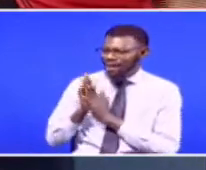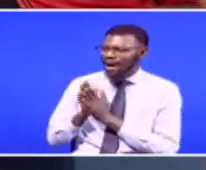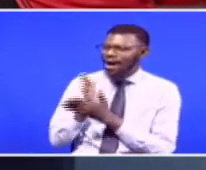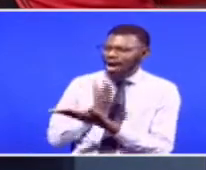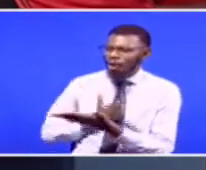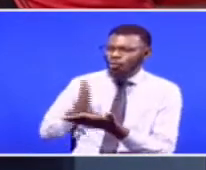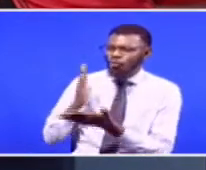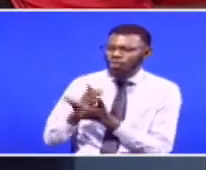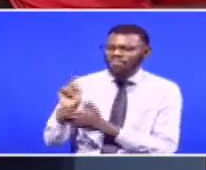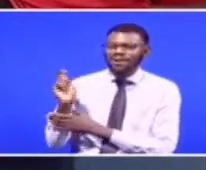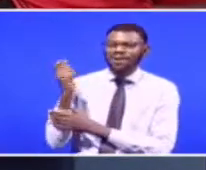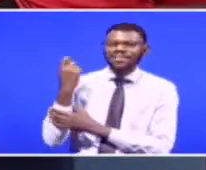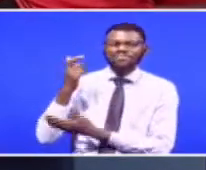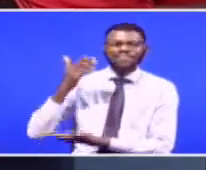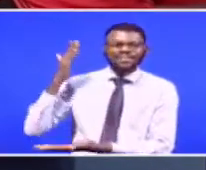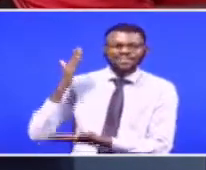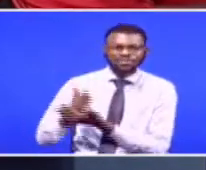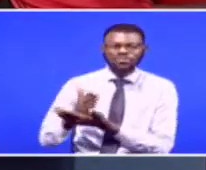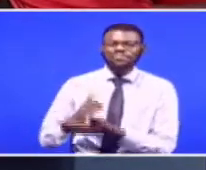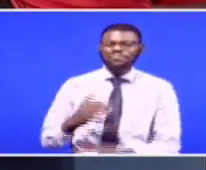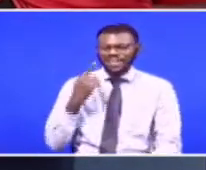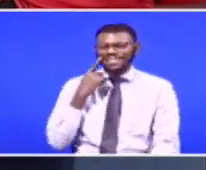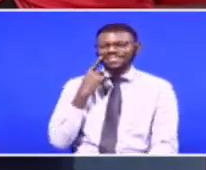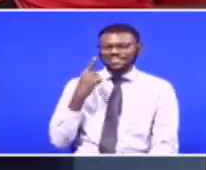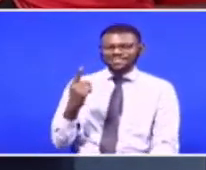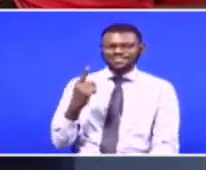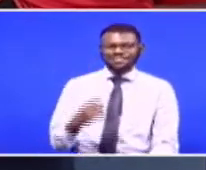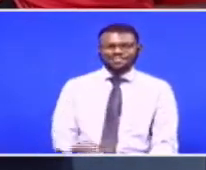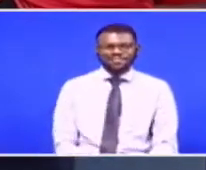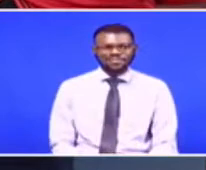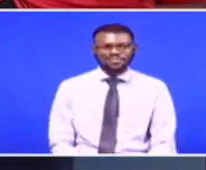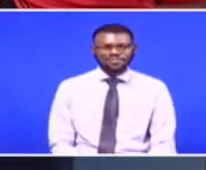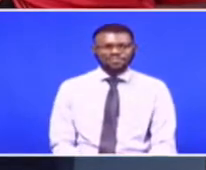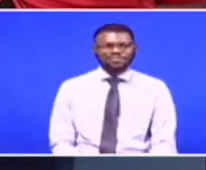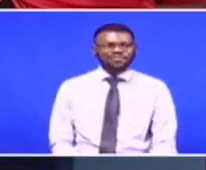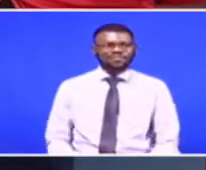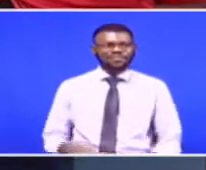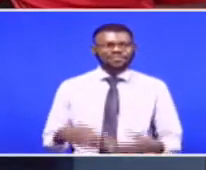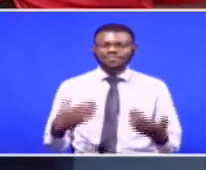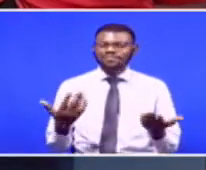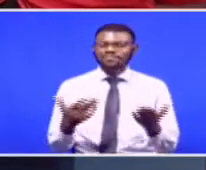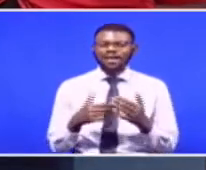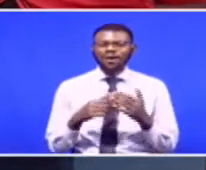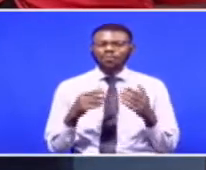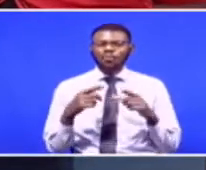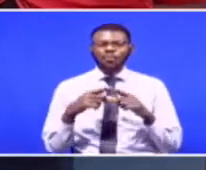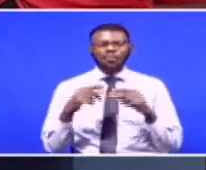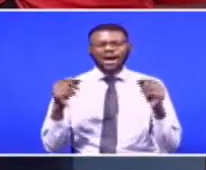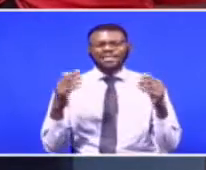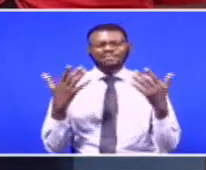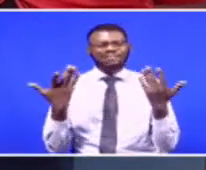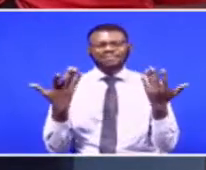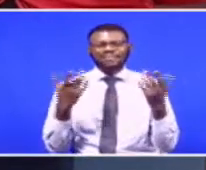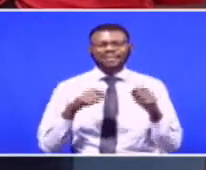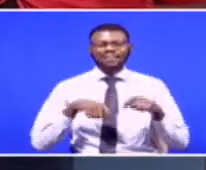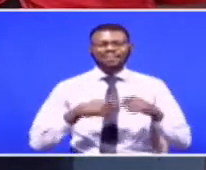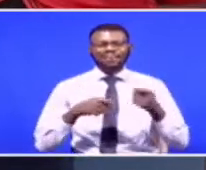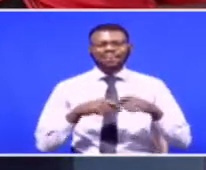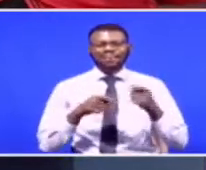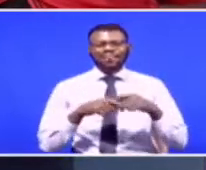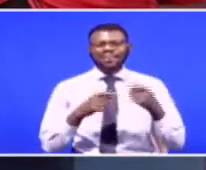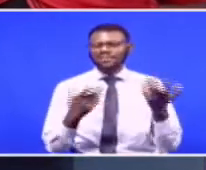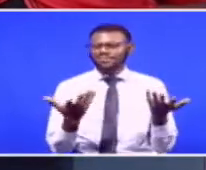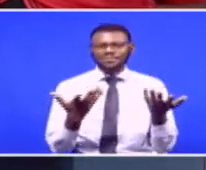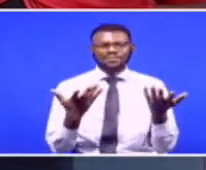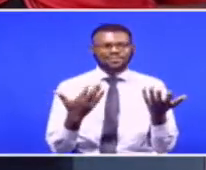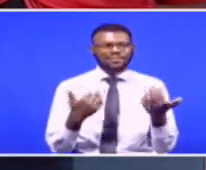halisi kwa sababu ya hiyo matter of interference. General Assembly. Kama tu sisi, unajua mimi ni Meru. Ni